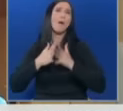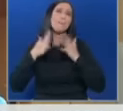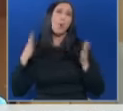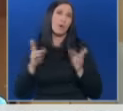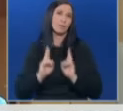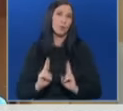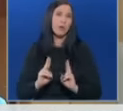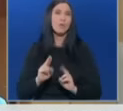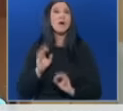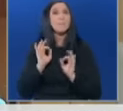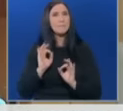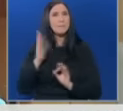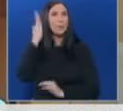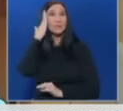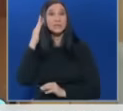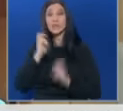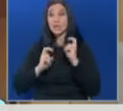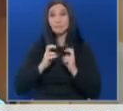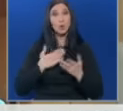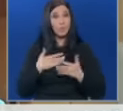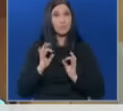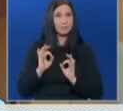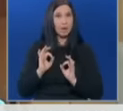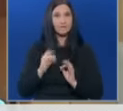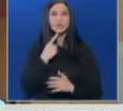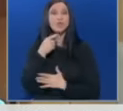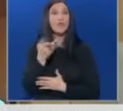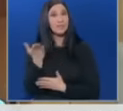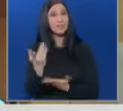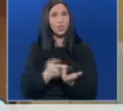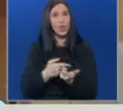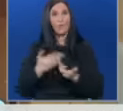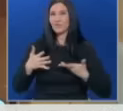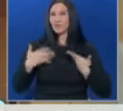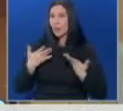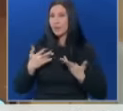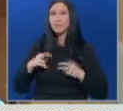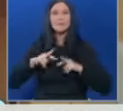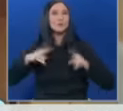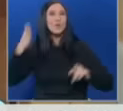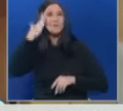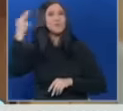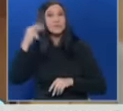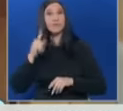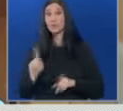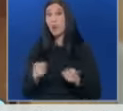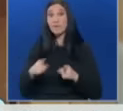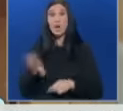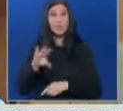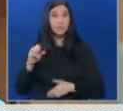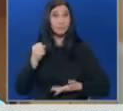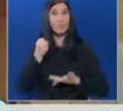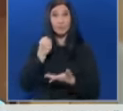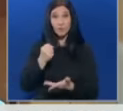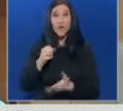обичайното, например министъра на транспорта разполага с такъв и затова те са толкова желани. В други министерства, които управляват европейски